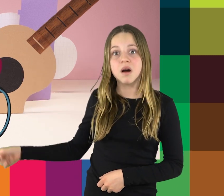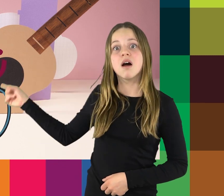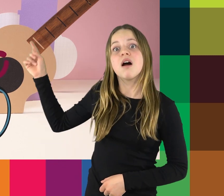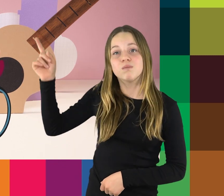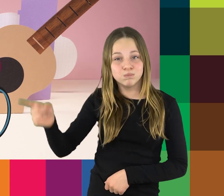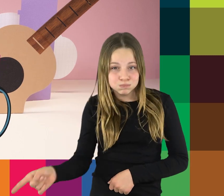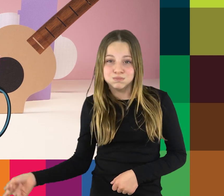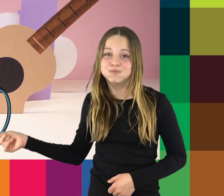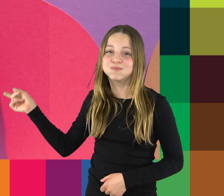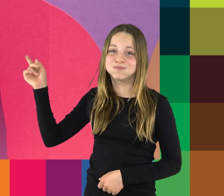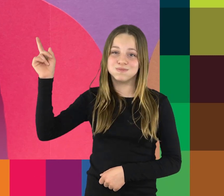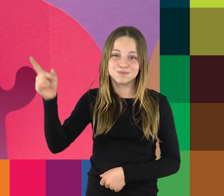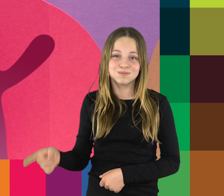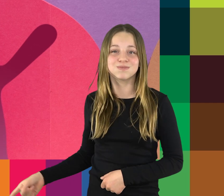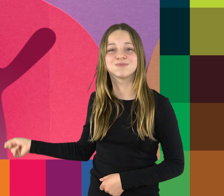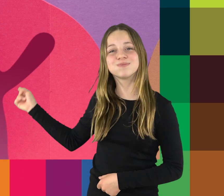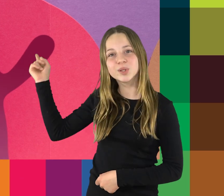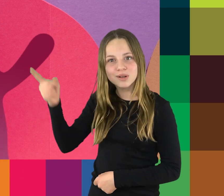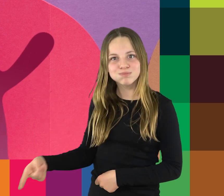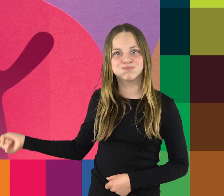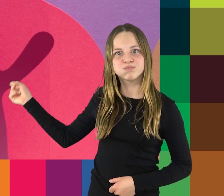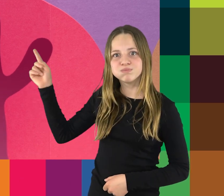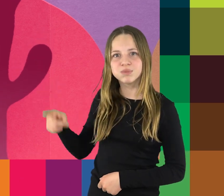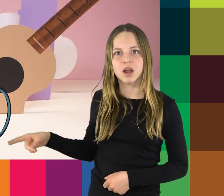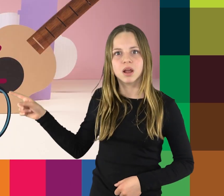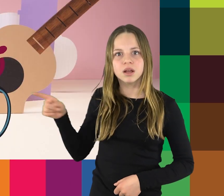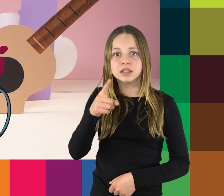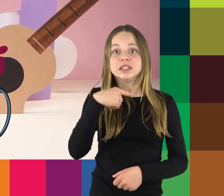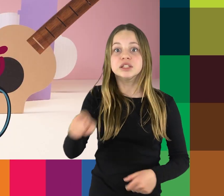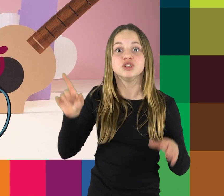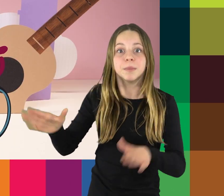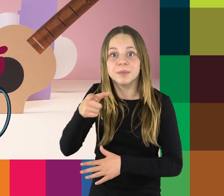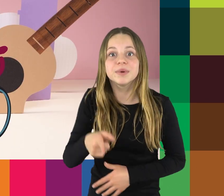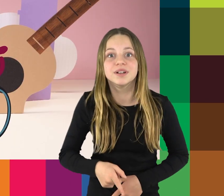Tournez, tournez les couleurs. Cette fois, c'est toi qui dis stop.